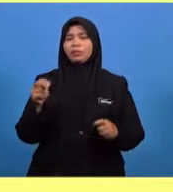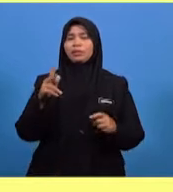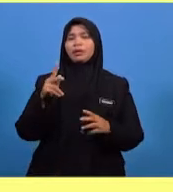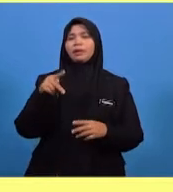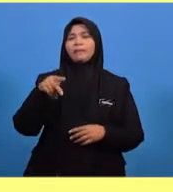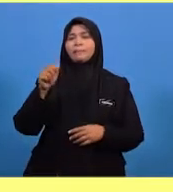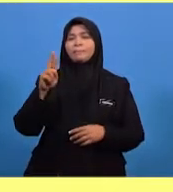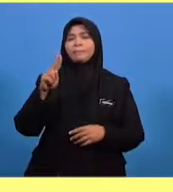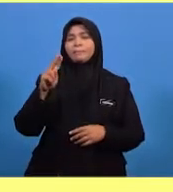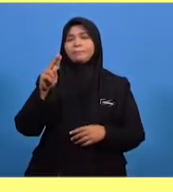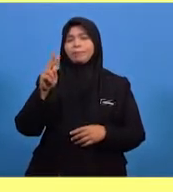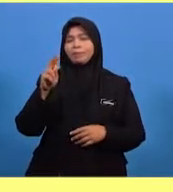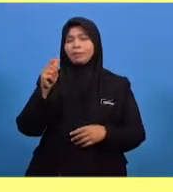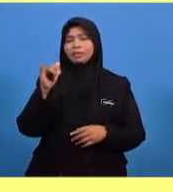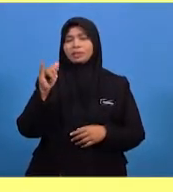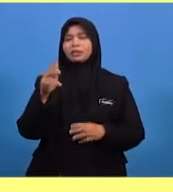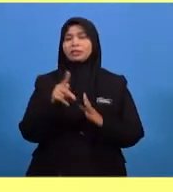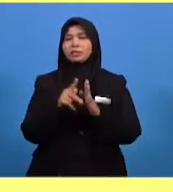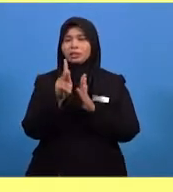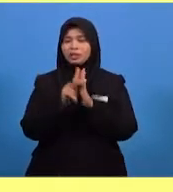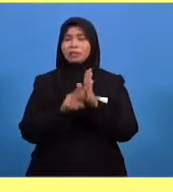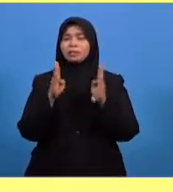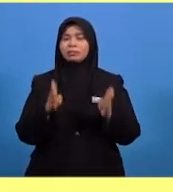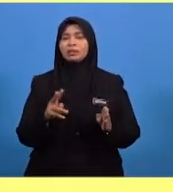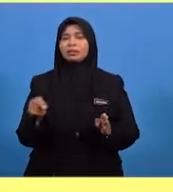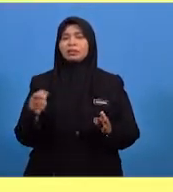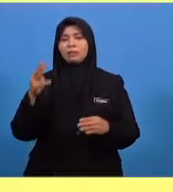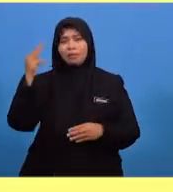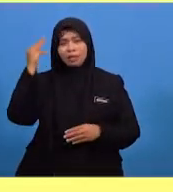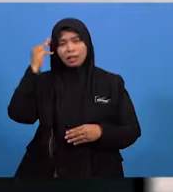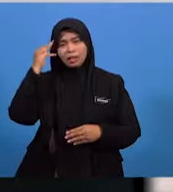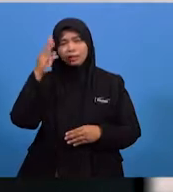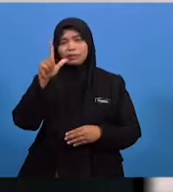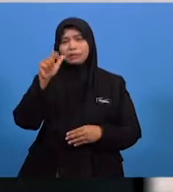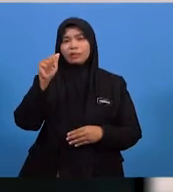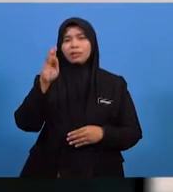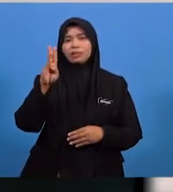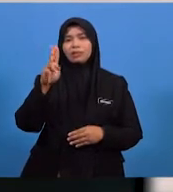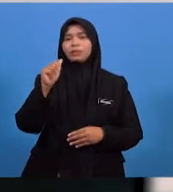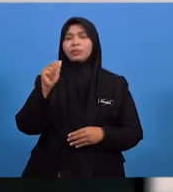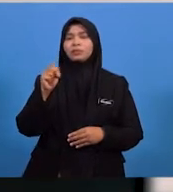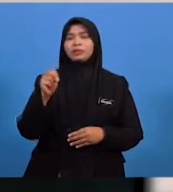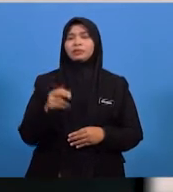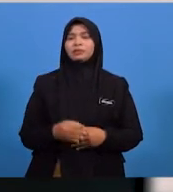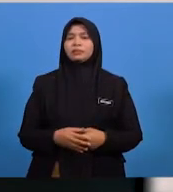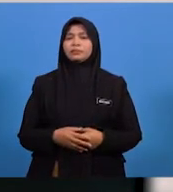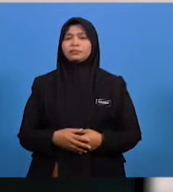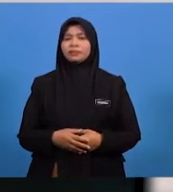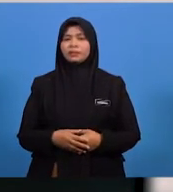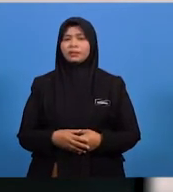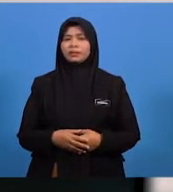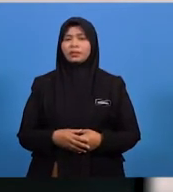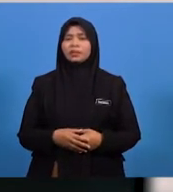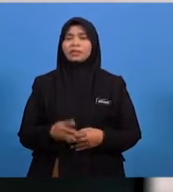dan Pati kebangsaan Melayu tawaw Oke kita sampai kepada